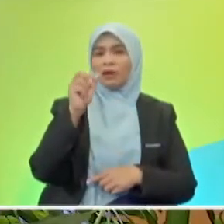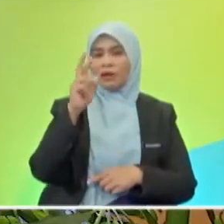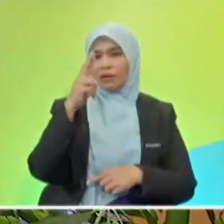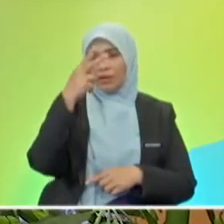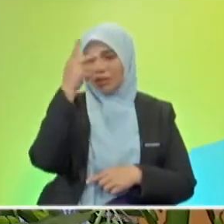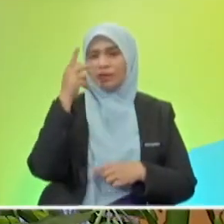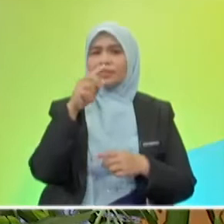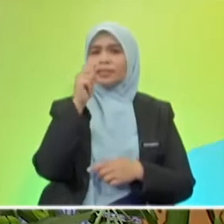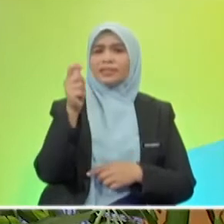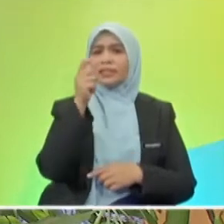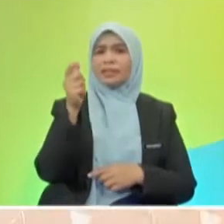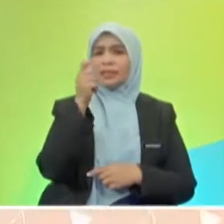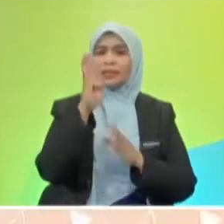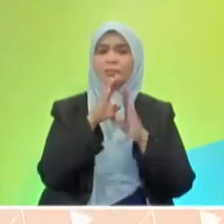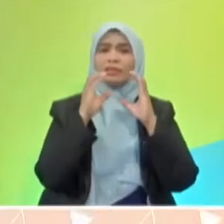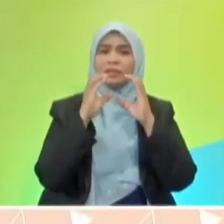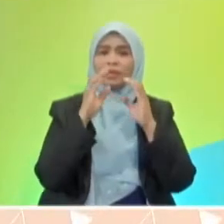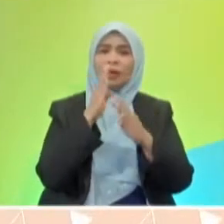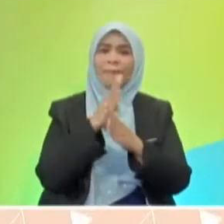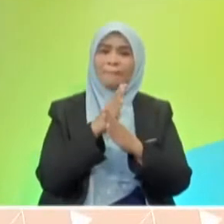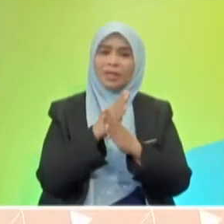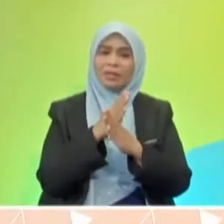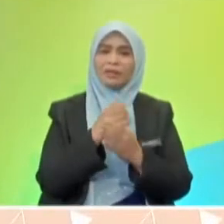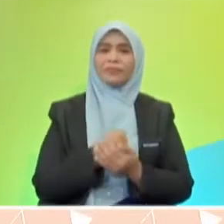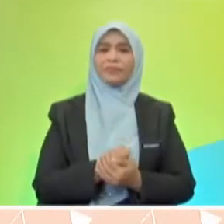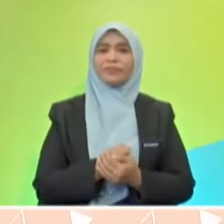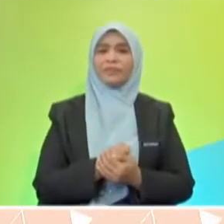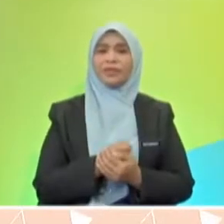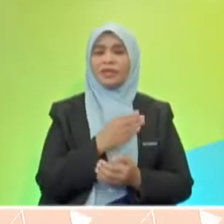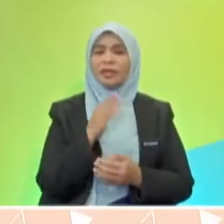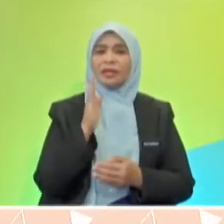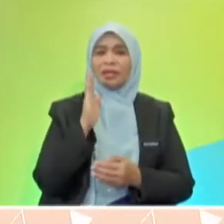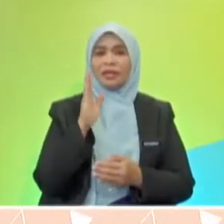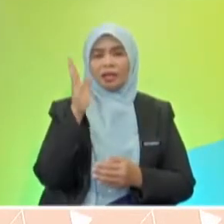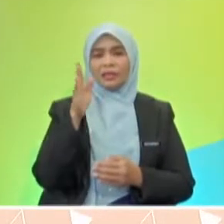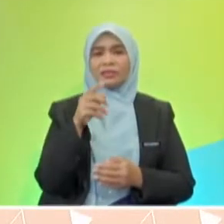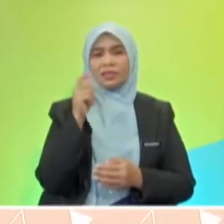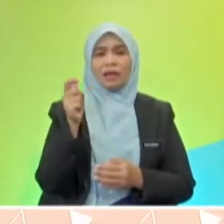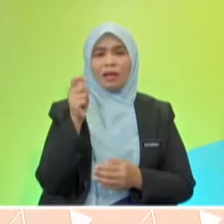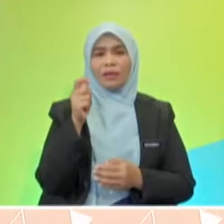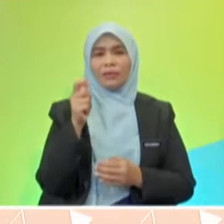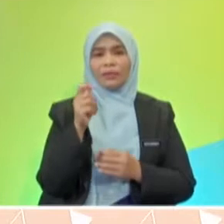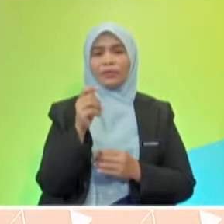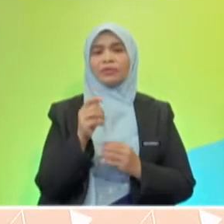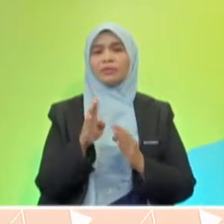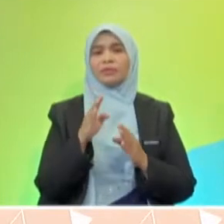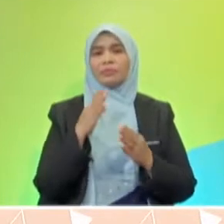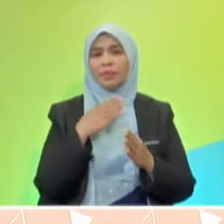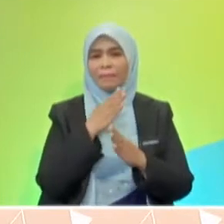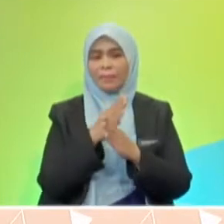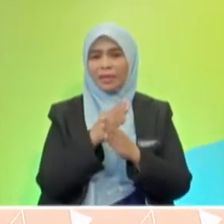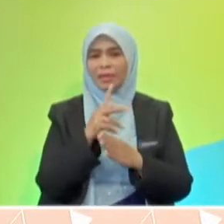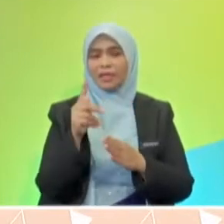dan membenarkan apa yang telah disampaikan oleh Rasulullah Dalam keadaan orang lain tidak percaya dan